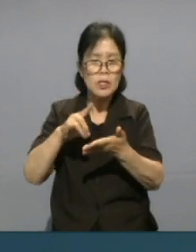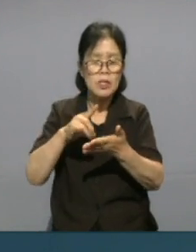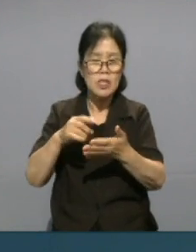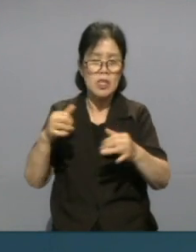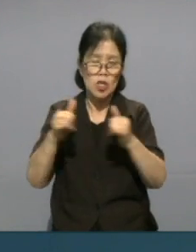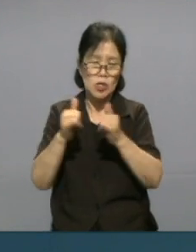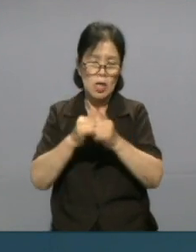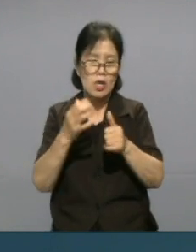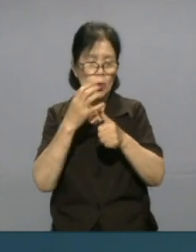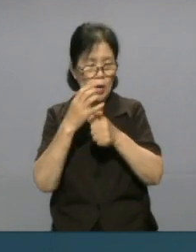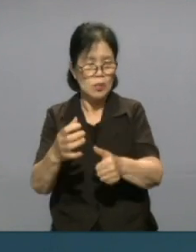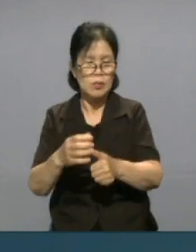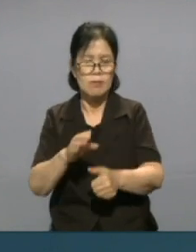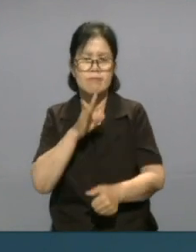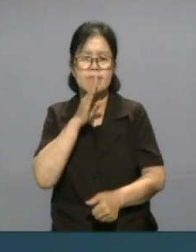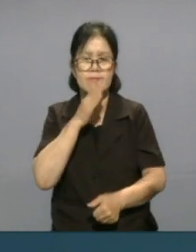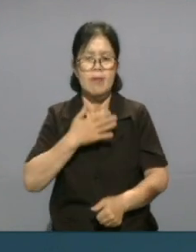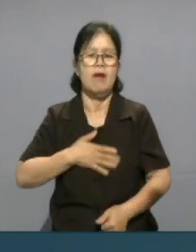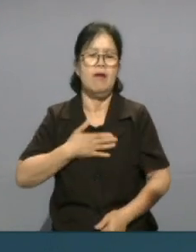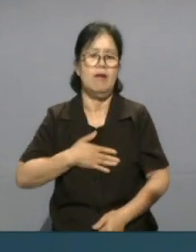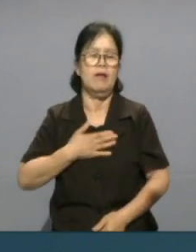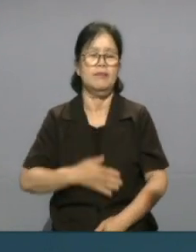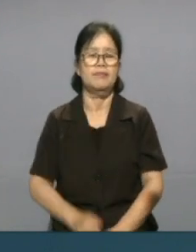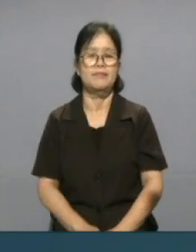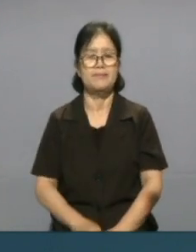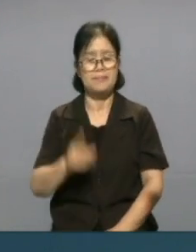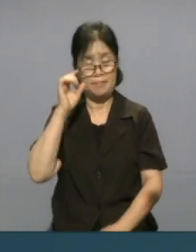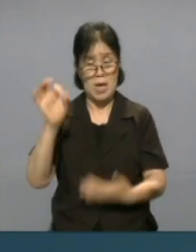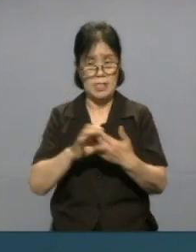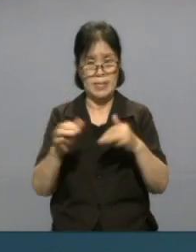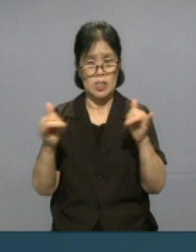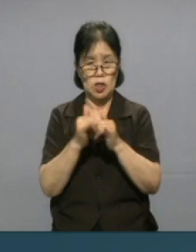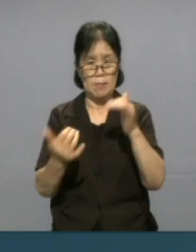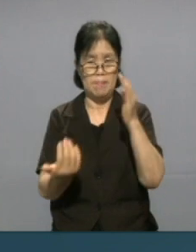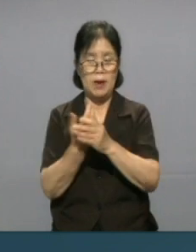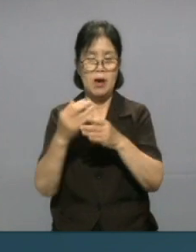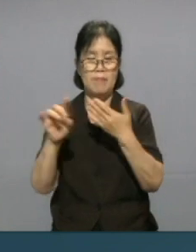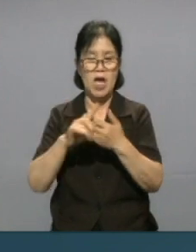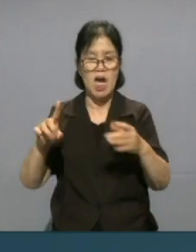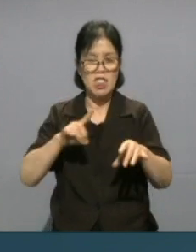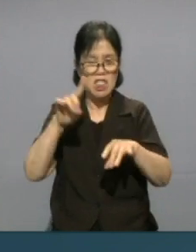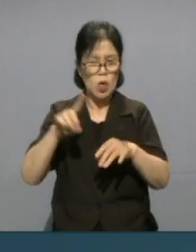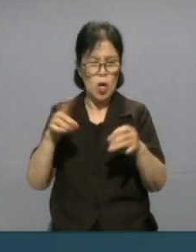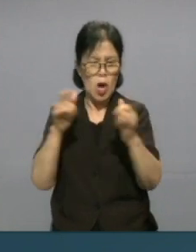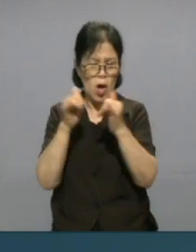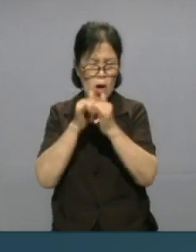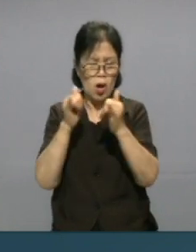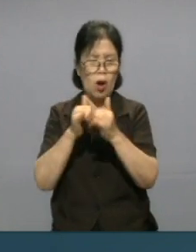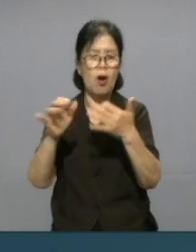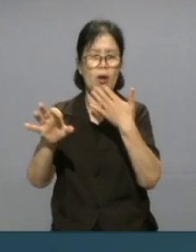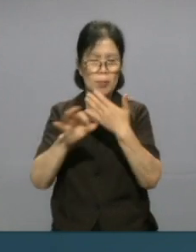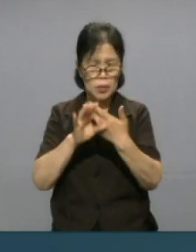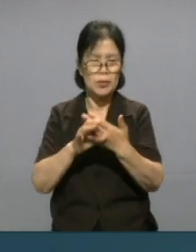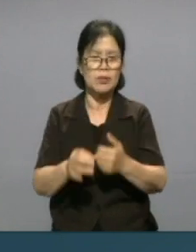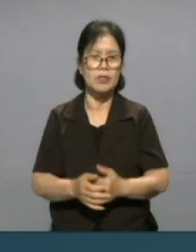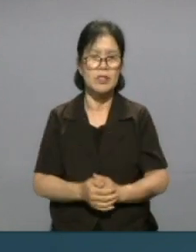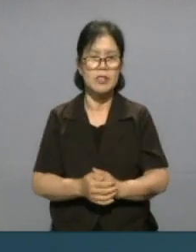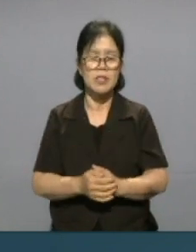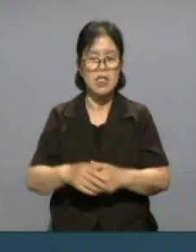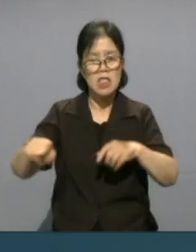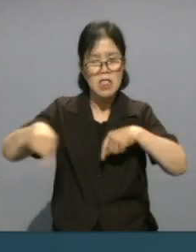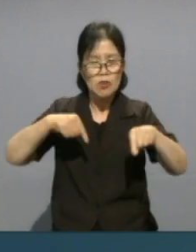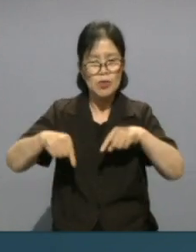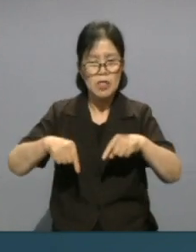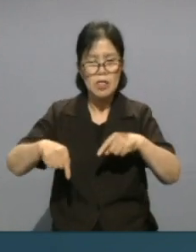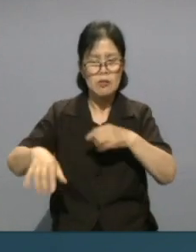광범위하게 활용된다는 사실을 알게 됐죠. 만일 전쟁 발발로 드론전이 펼쳐지는 최악의 상황이 온다면 지휘 및